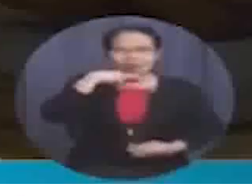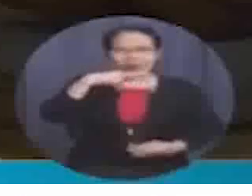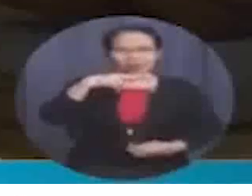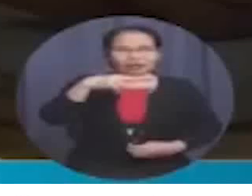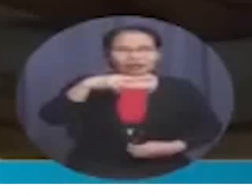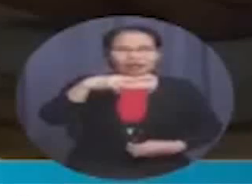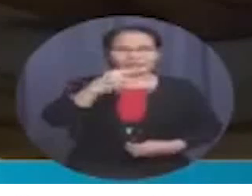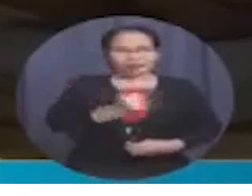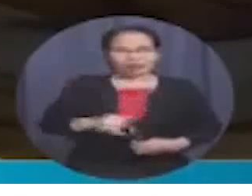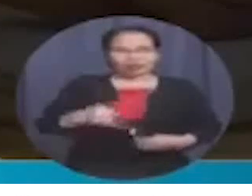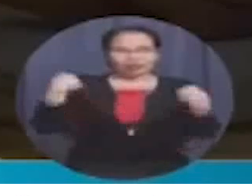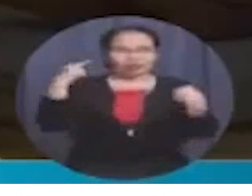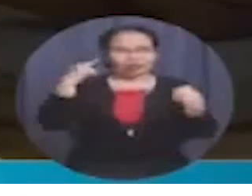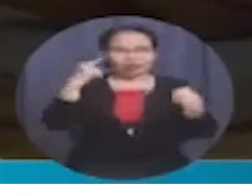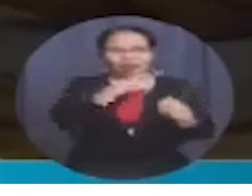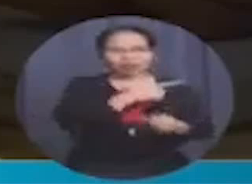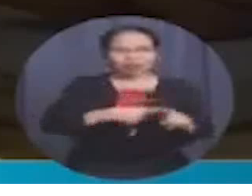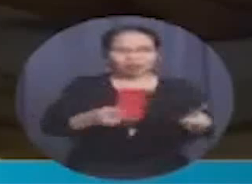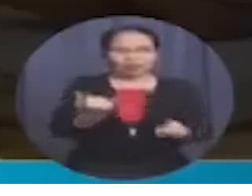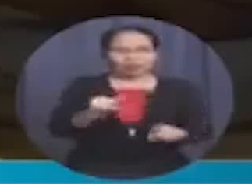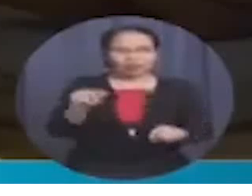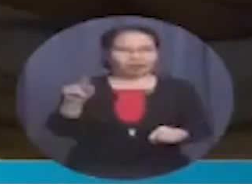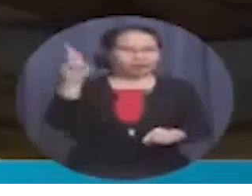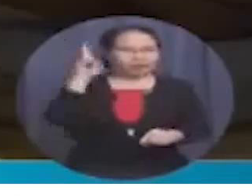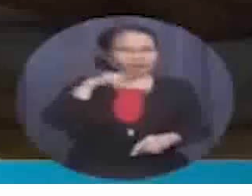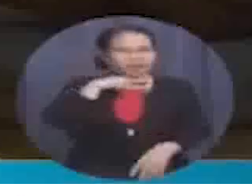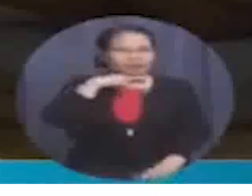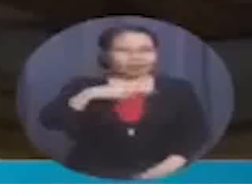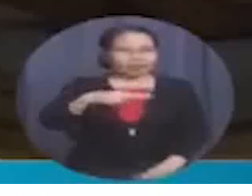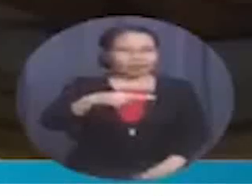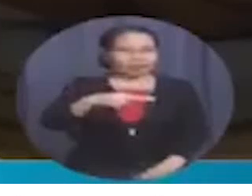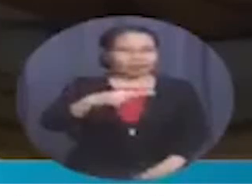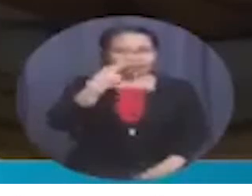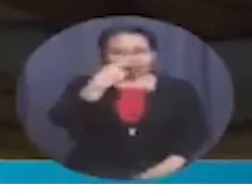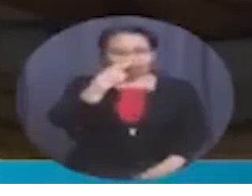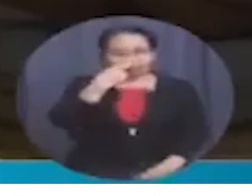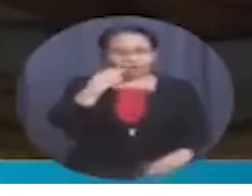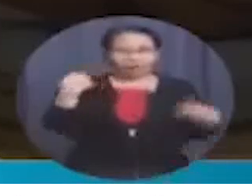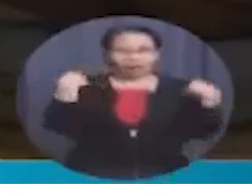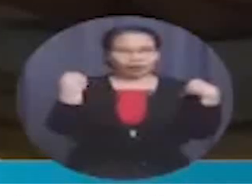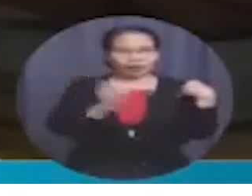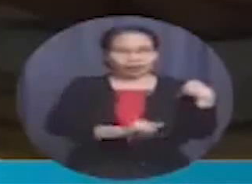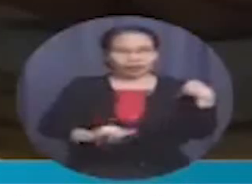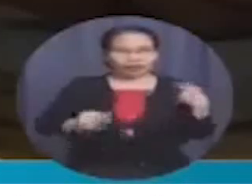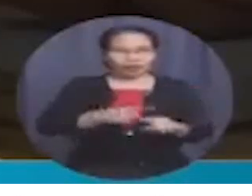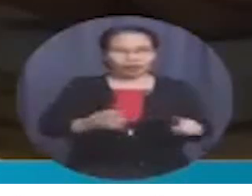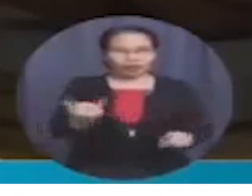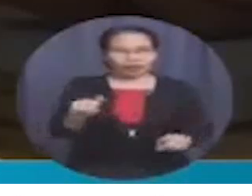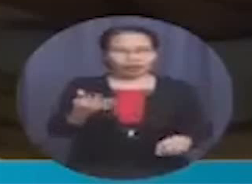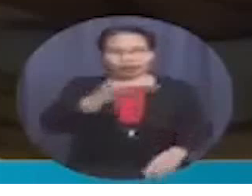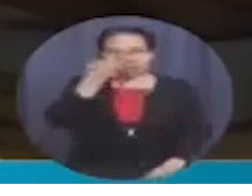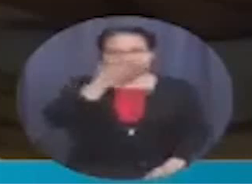nangakakakita. Sila'y may mga tainga, ngunit hindi sila nangakakarinig. Mga ilong ay